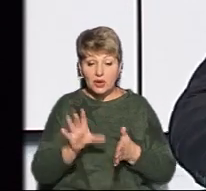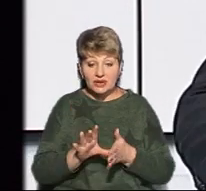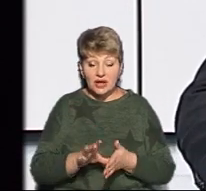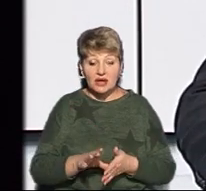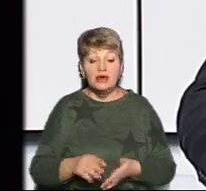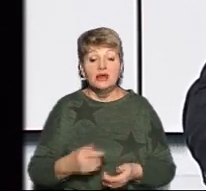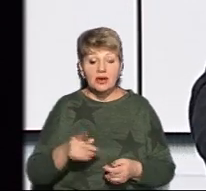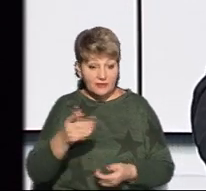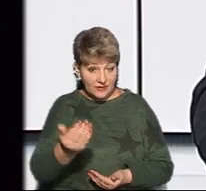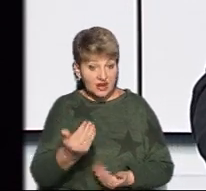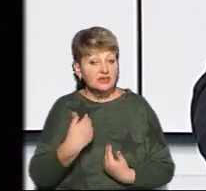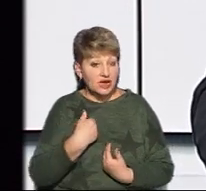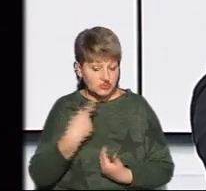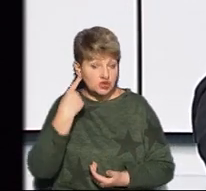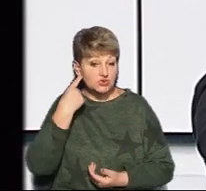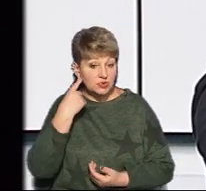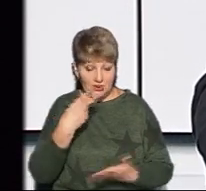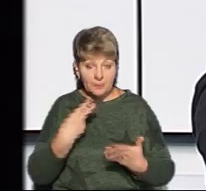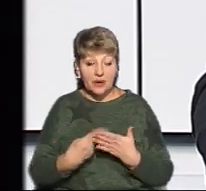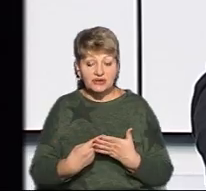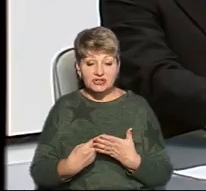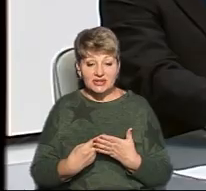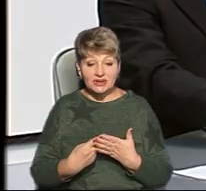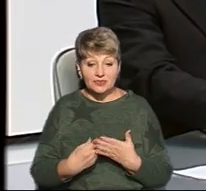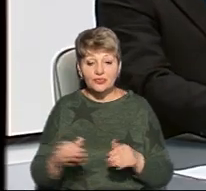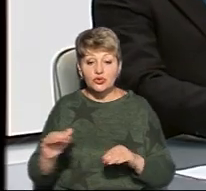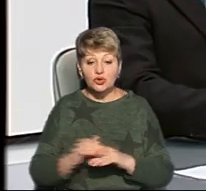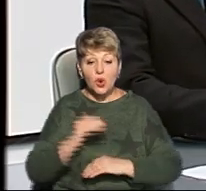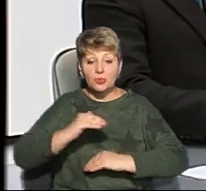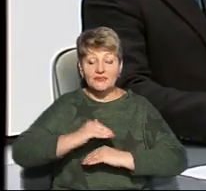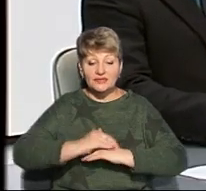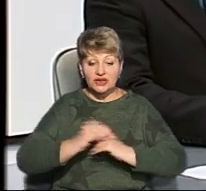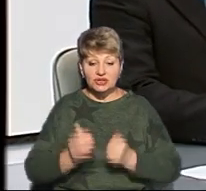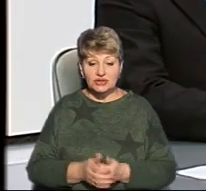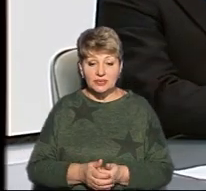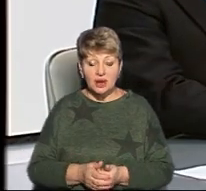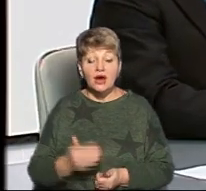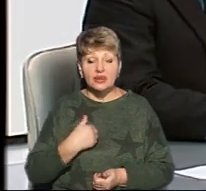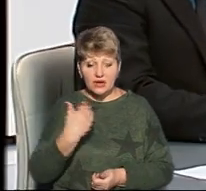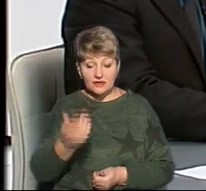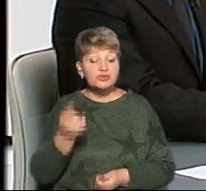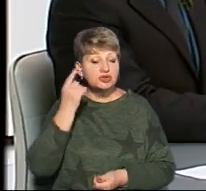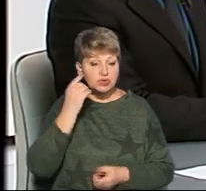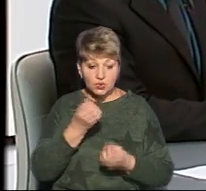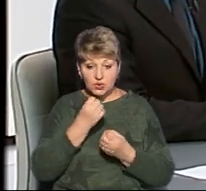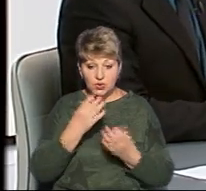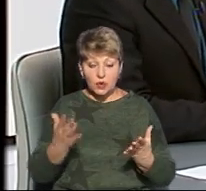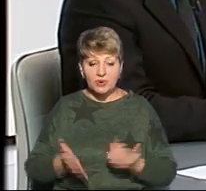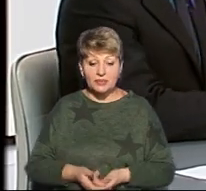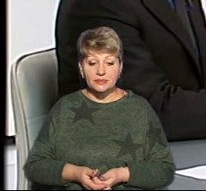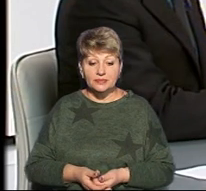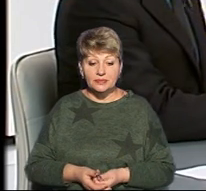Пане Станіславе, чуєте нас, бачите? Доброго вечора, пане Максиме, чую вас добре. Станіслав Вікторович, добрий